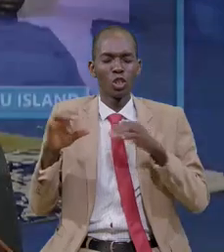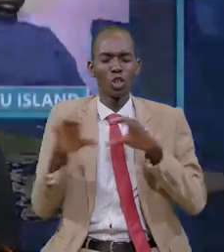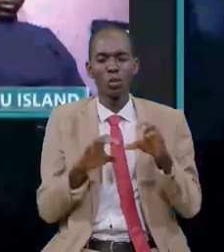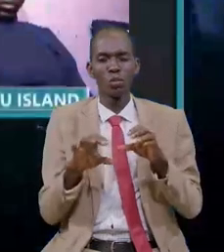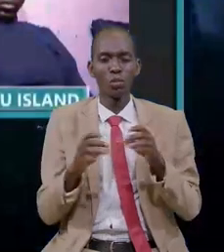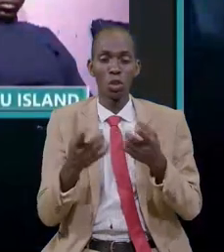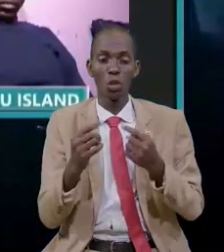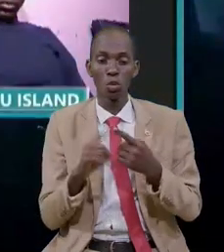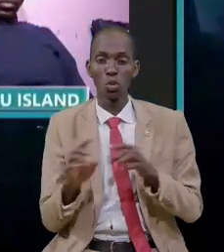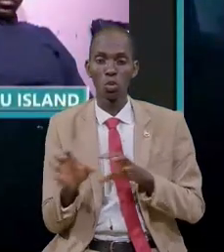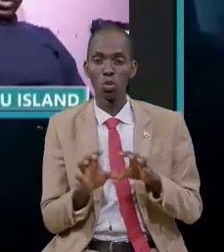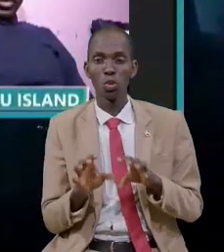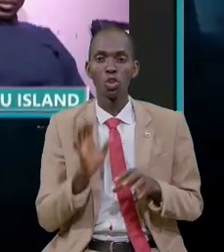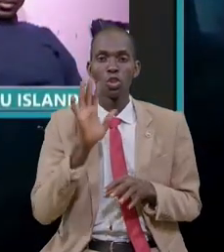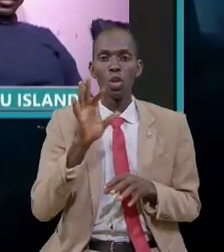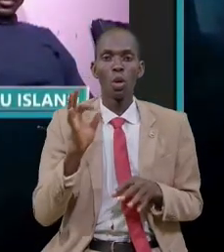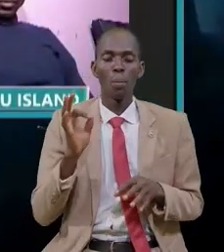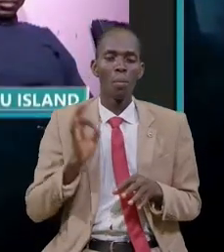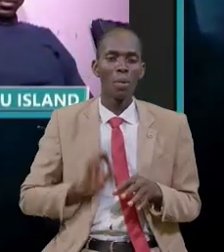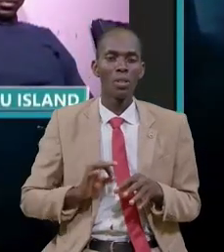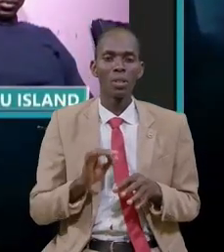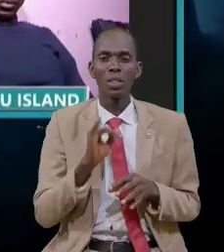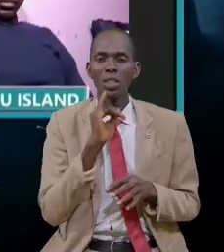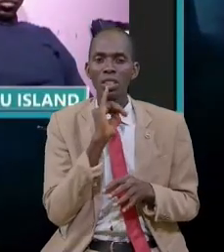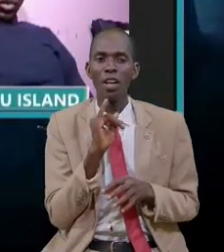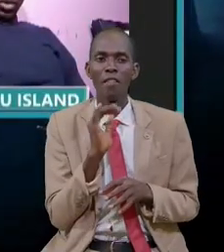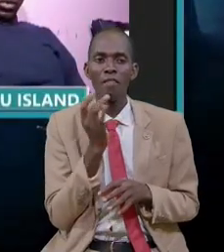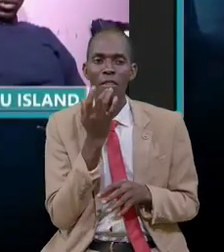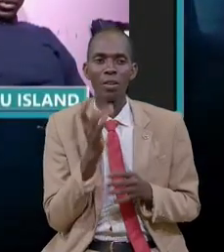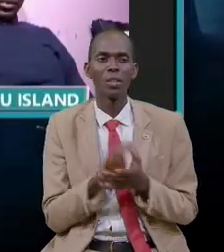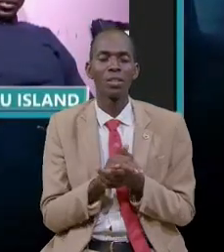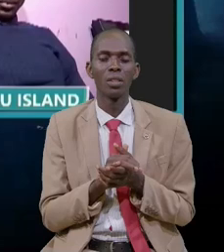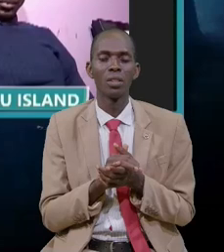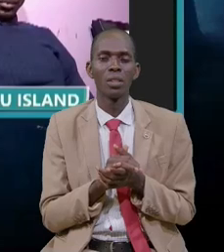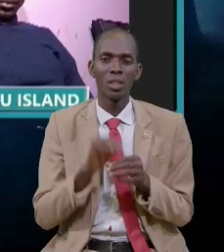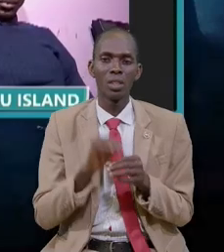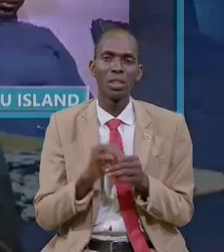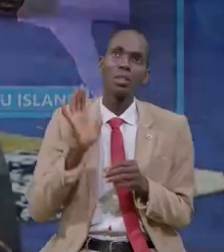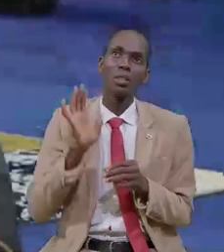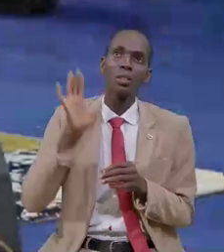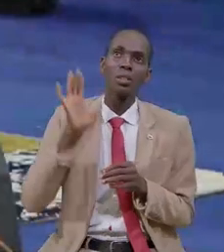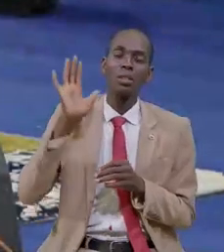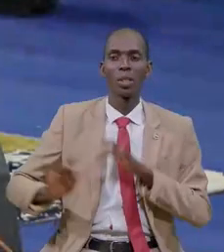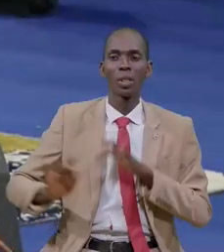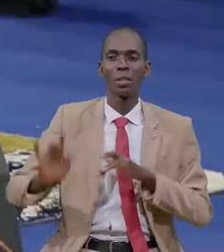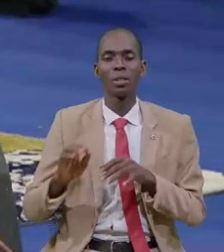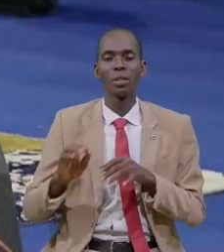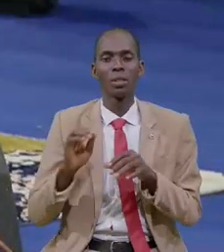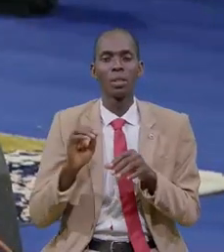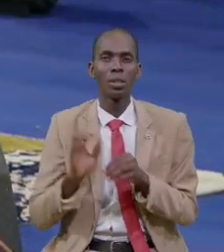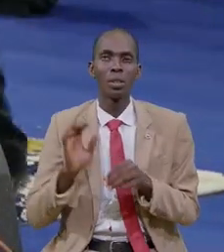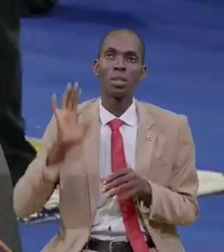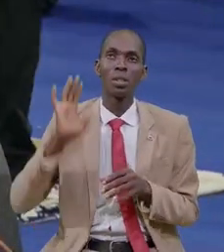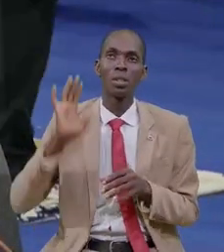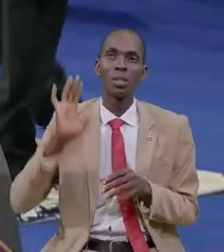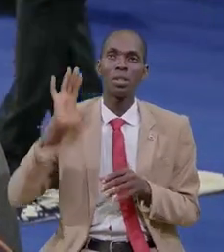accomplir. Vous allez profiter de sa faveur. Vous allez profiter de sa miséricorde, de sa grâce. Vous